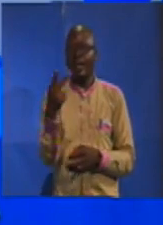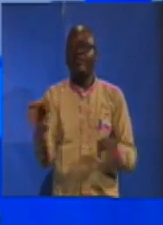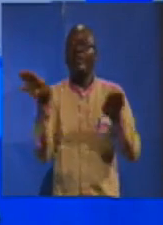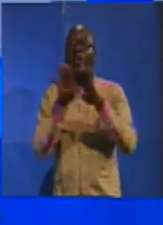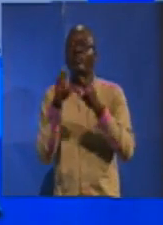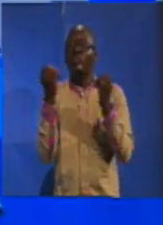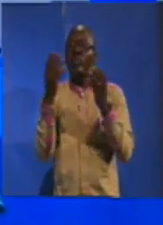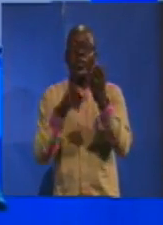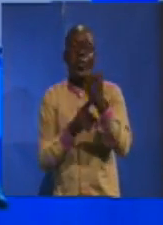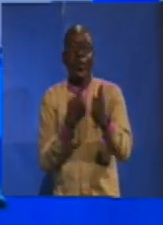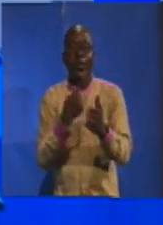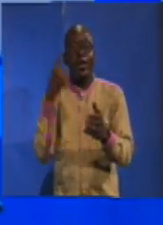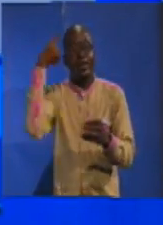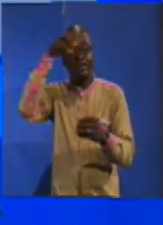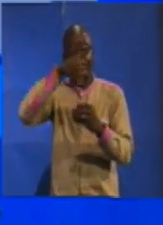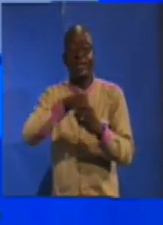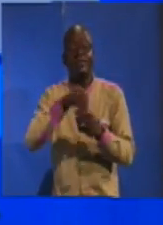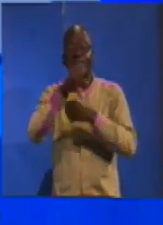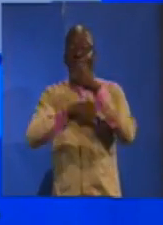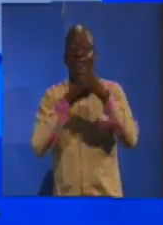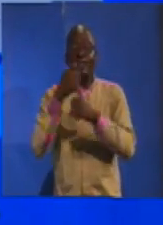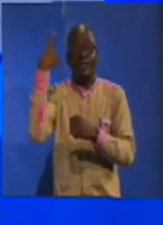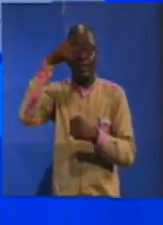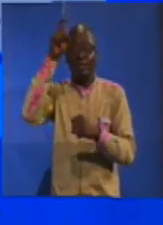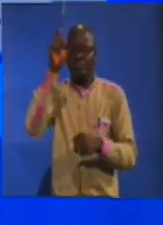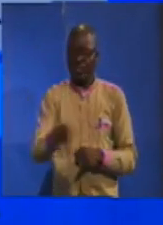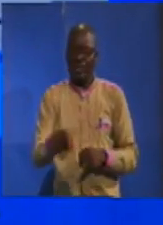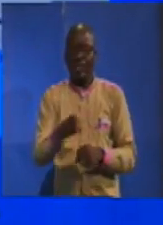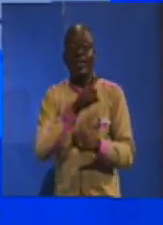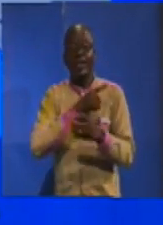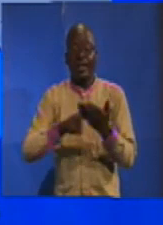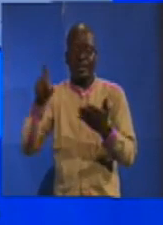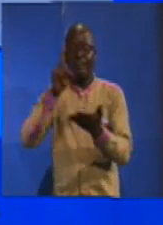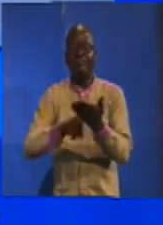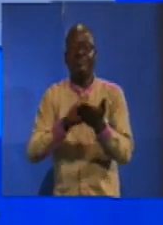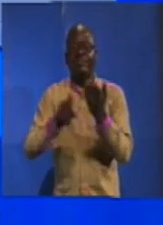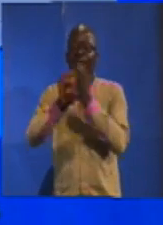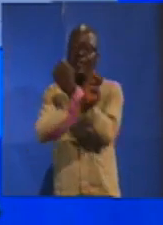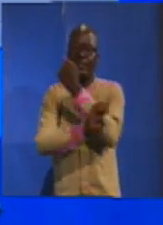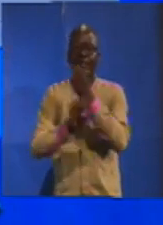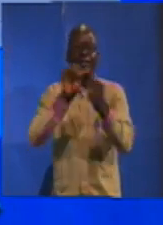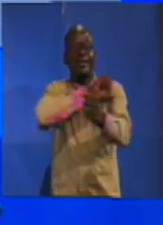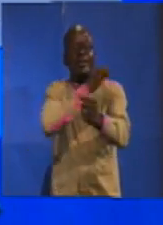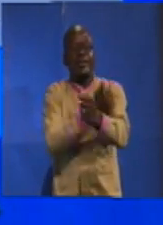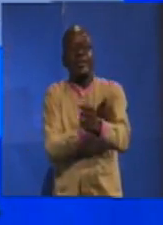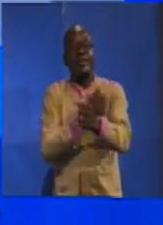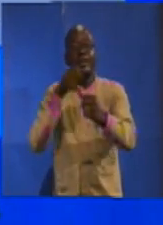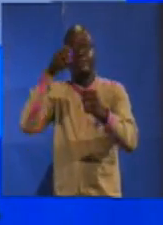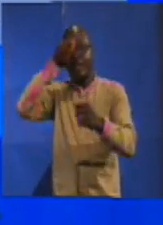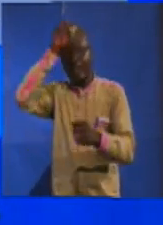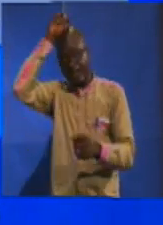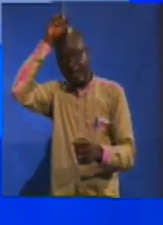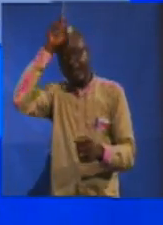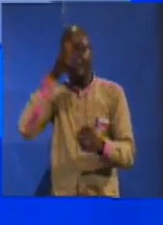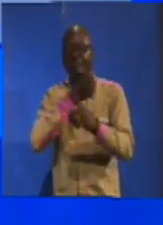plusieurs fois, dont une à perpétuité, ses conditions de détention étaient très critiquées à l'étranger. Les autorités égyptiennes voudraient éviter,